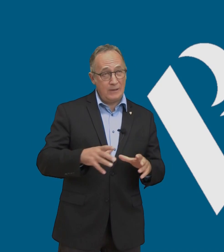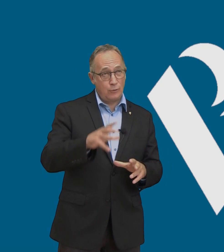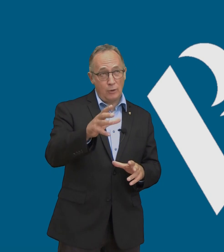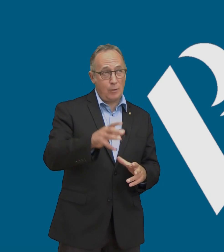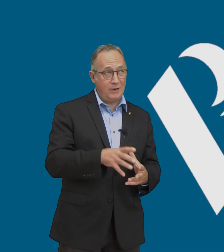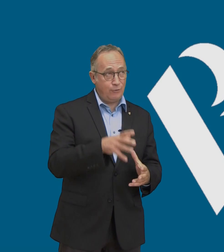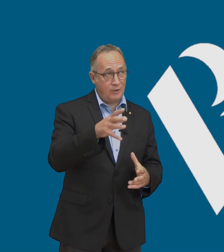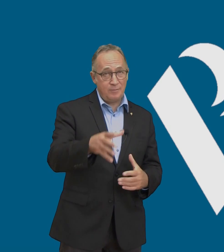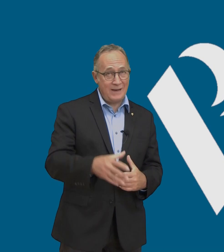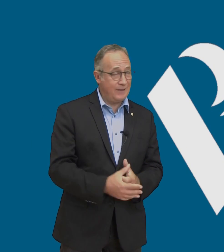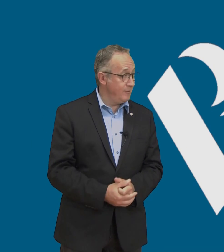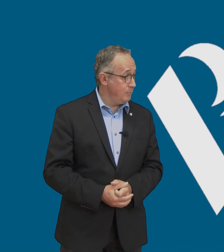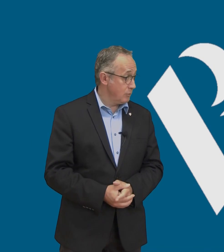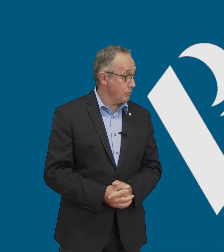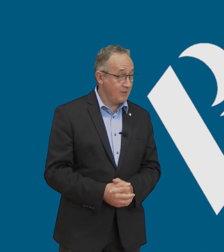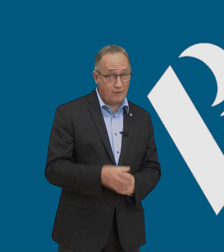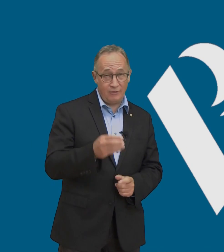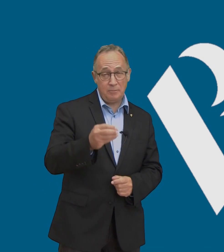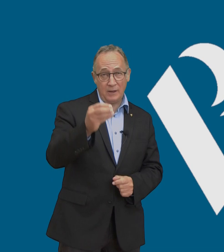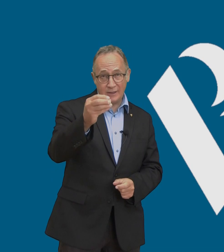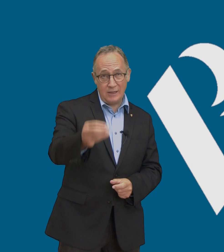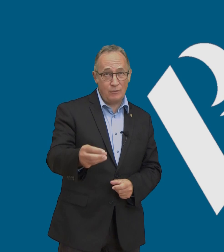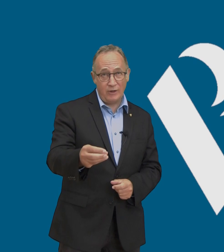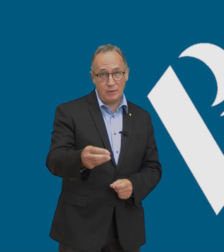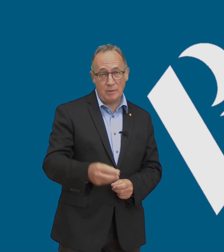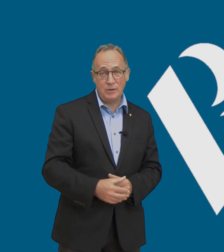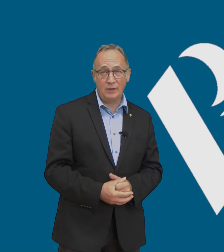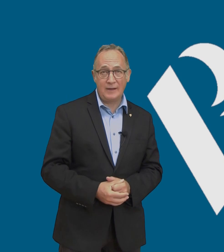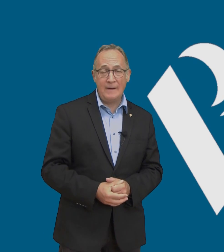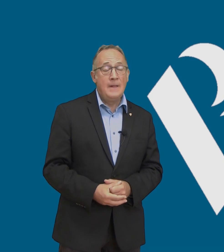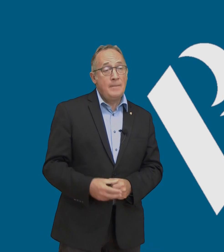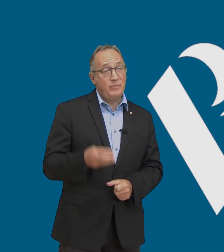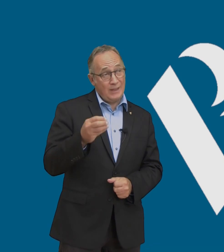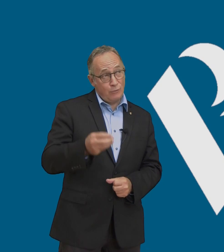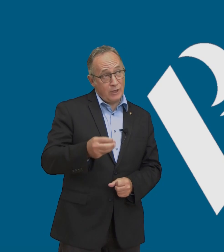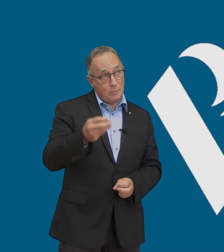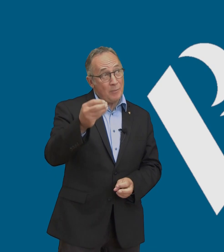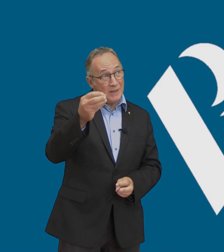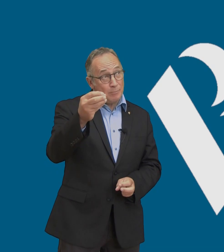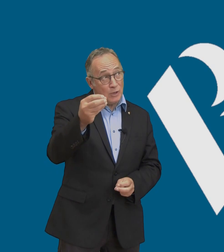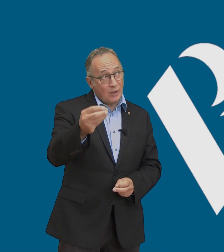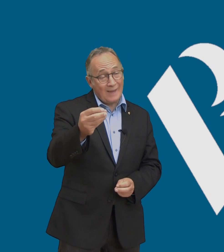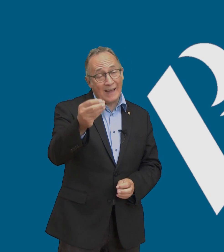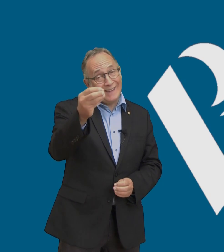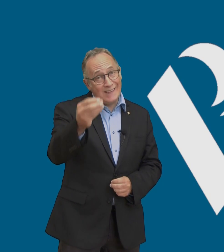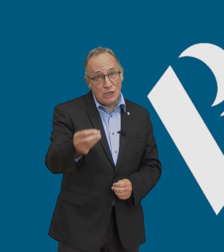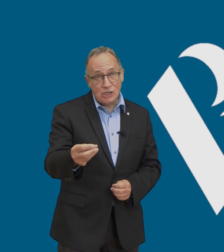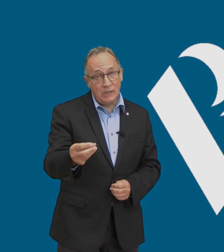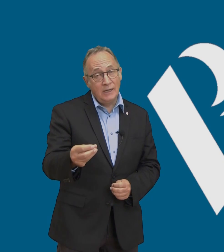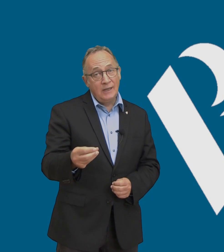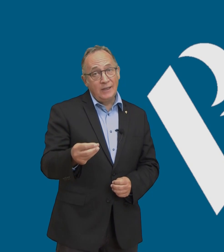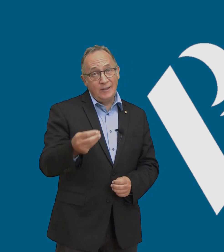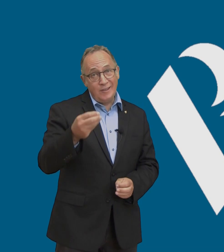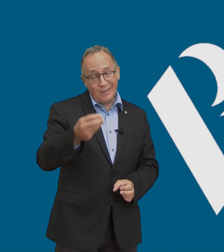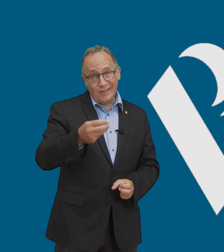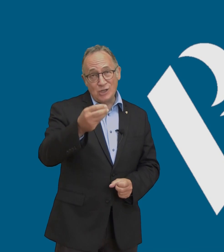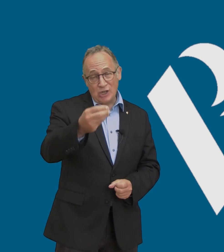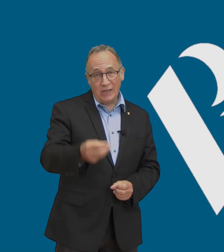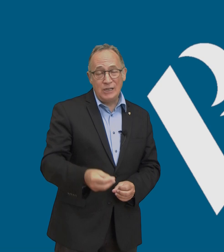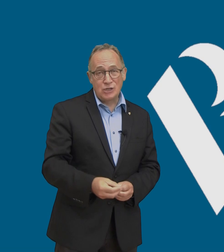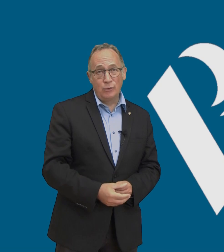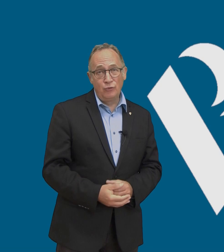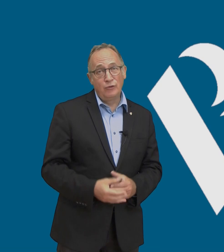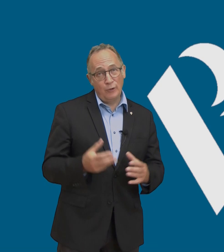historiquement, les trucs comme l'assurance maladie, ça s'est fait pendant des gouvernements minoritaires, mais des gouvernements minoritaires intelligents qui